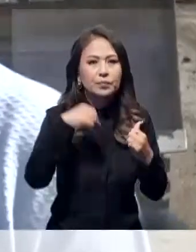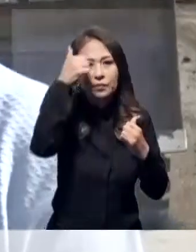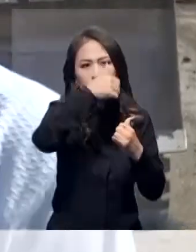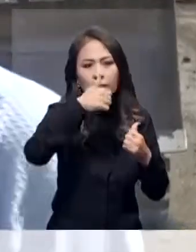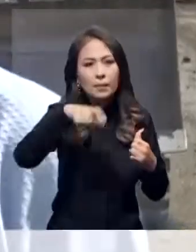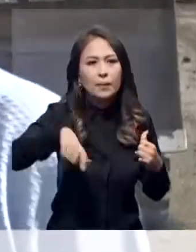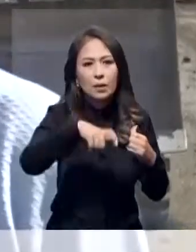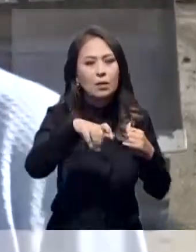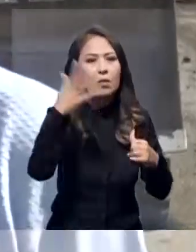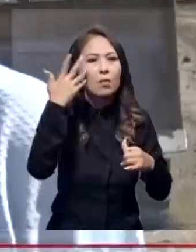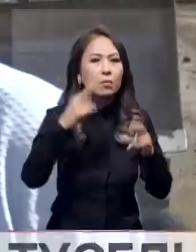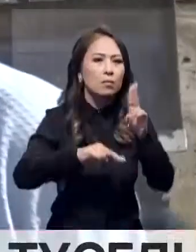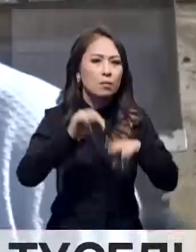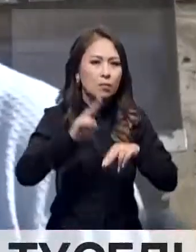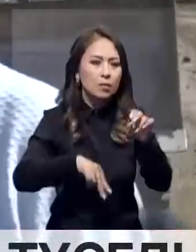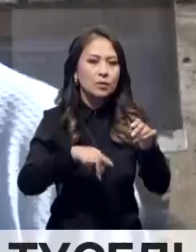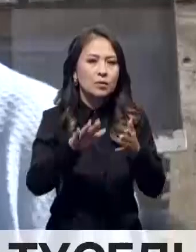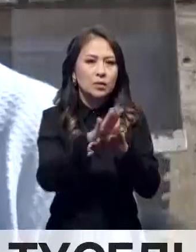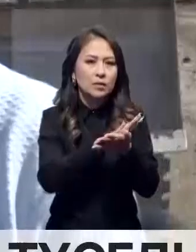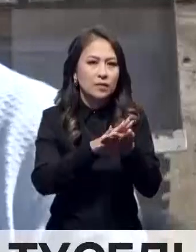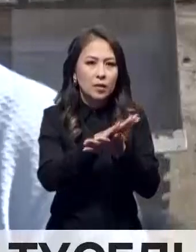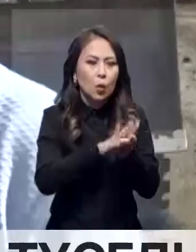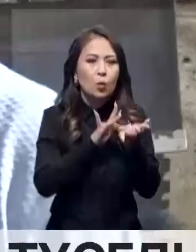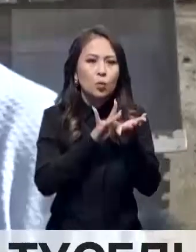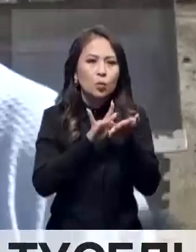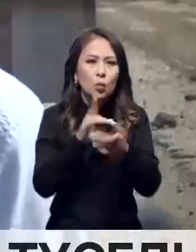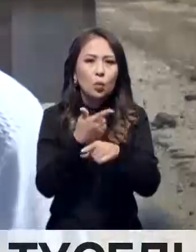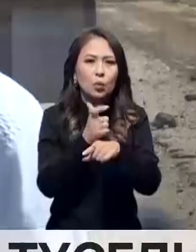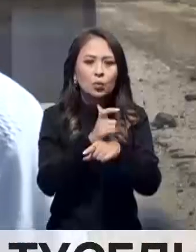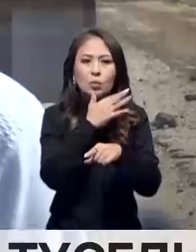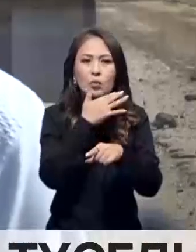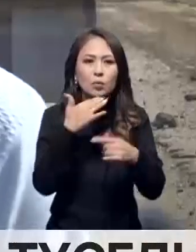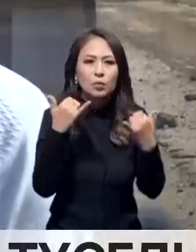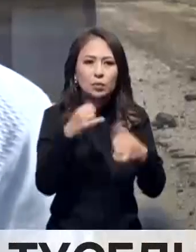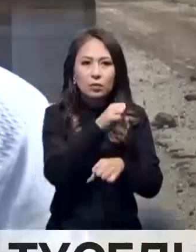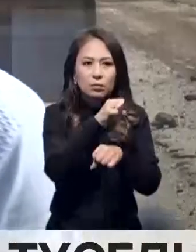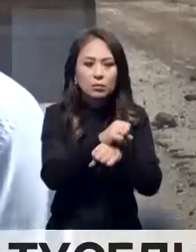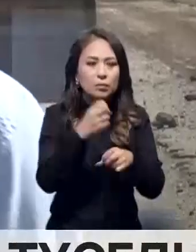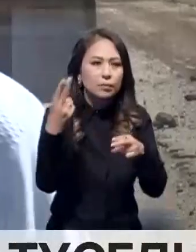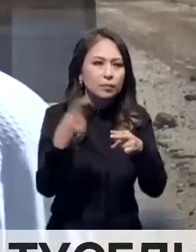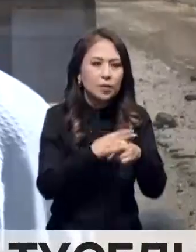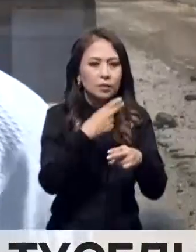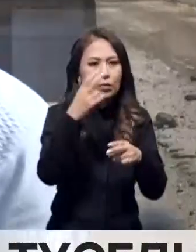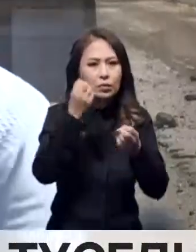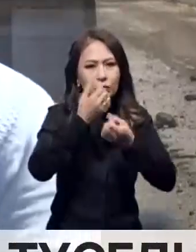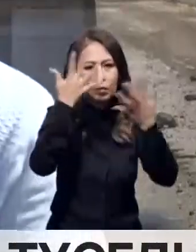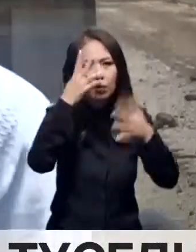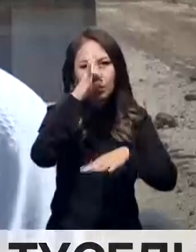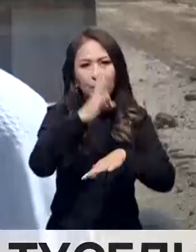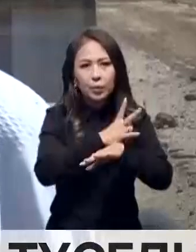мынау жол салынып жатқаннан кейін ба, тіпті биылғы жыл туристтар өте керемет көп. Қазір тоқтаусыз күндіз түні